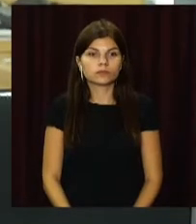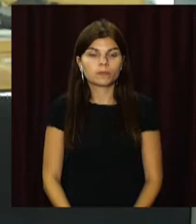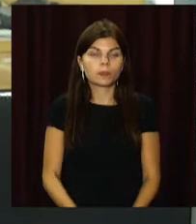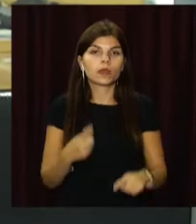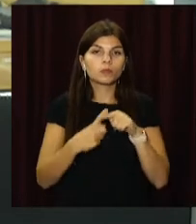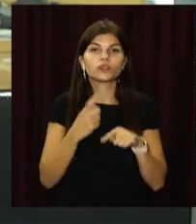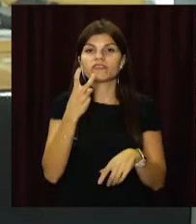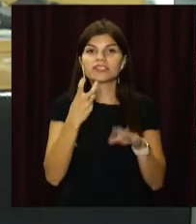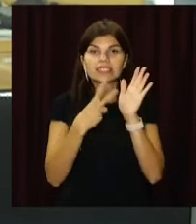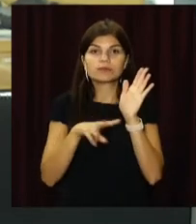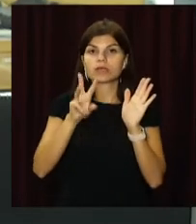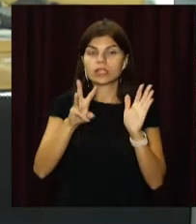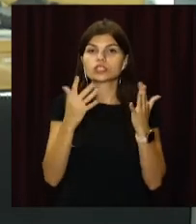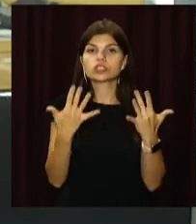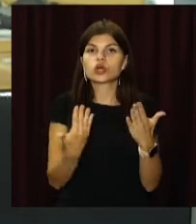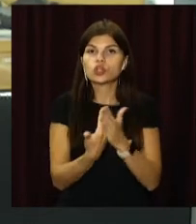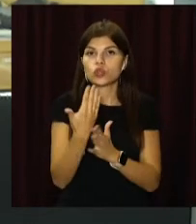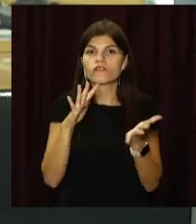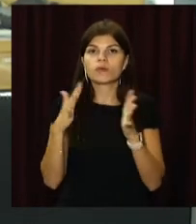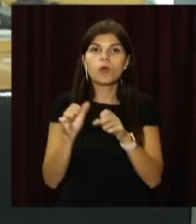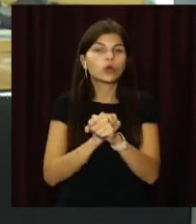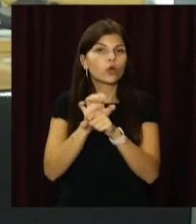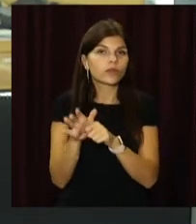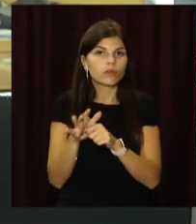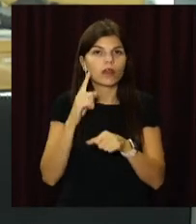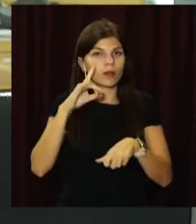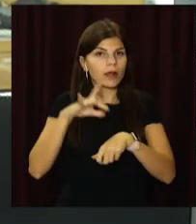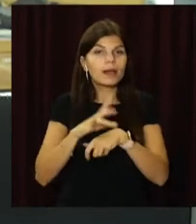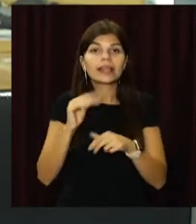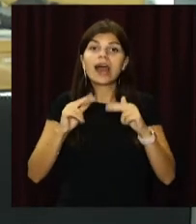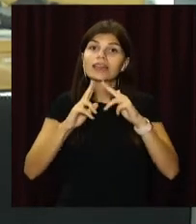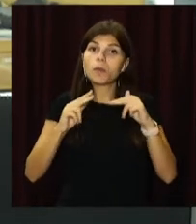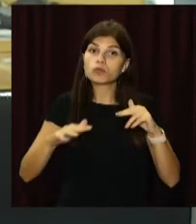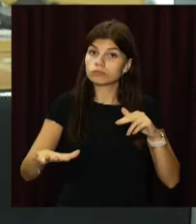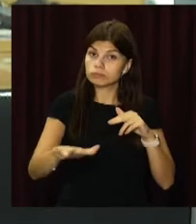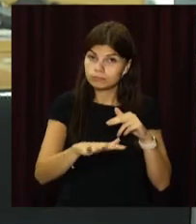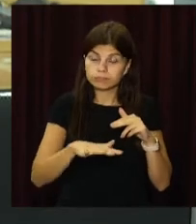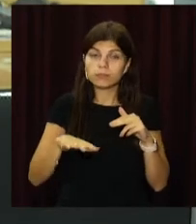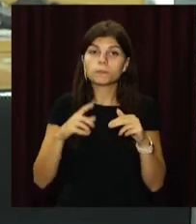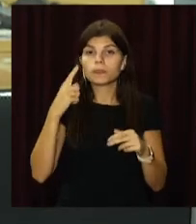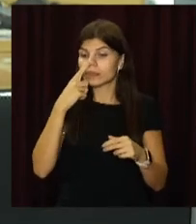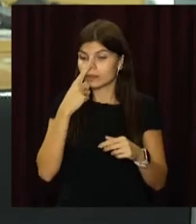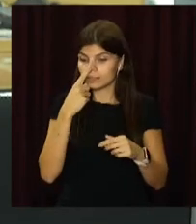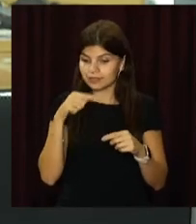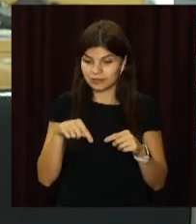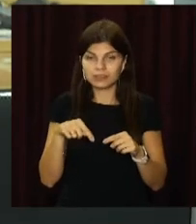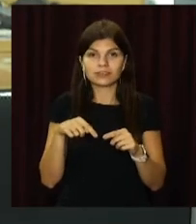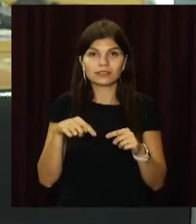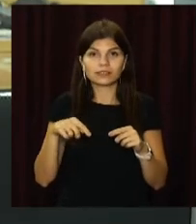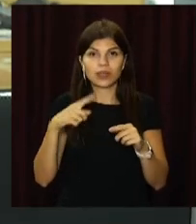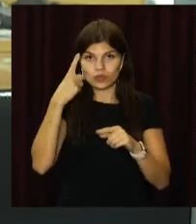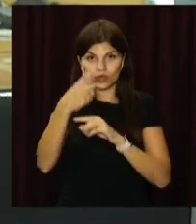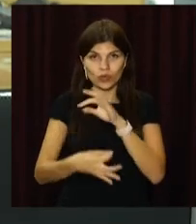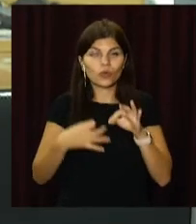Плюс 273 – стільки нових випадків коронавірусу виявили на Дніпропетровщині. За попередню добу, за даними обласного